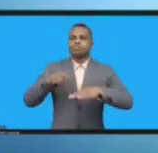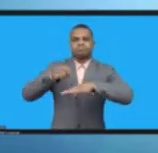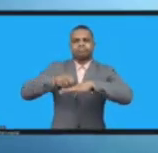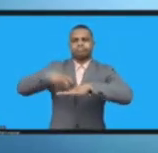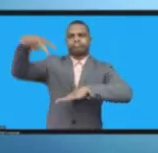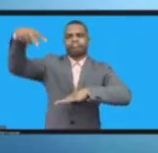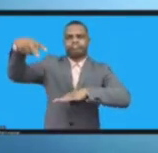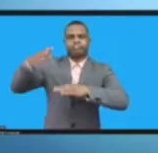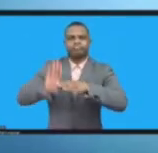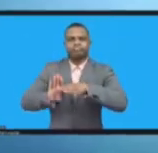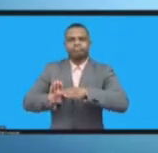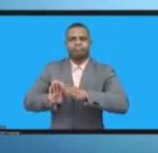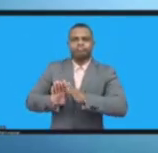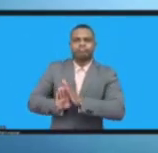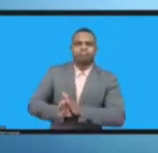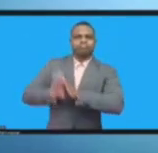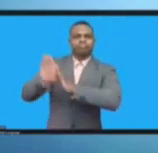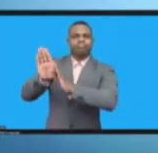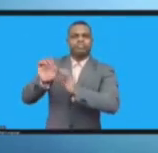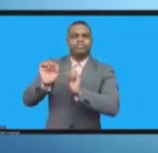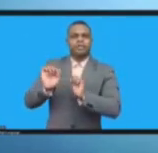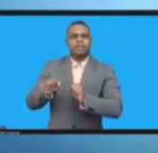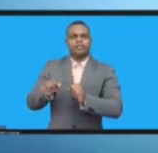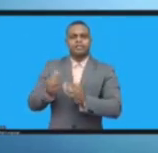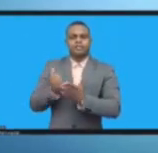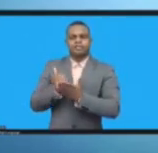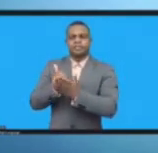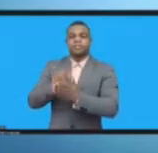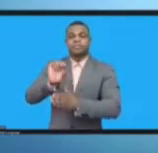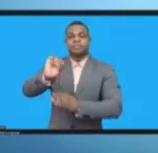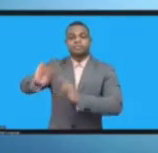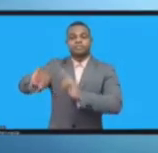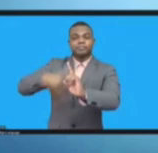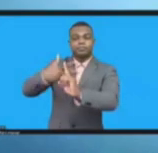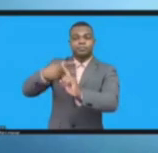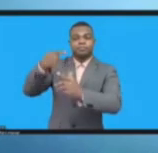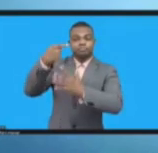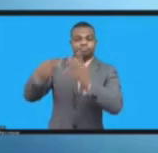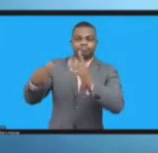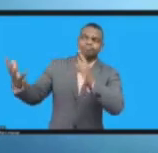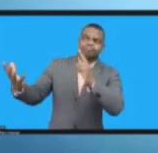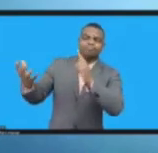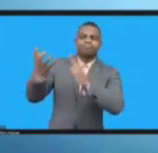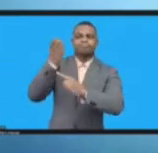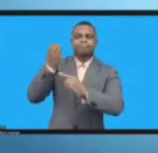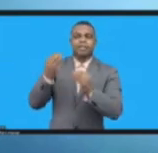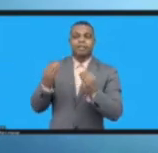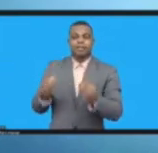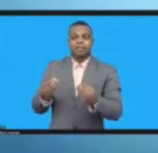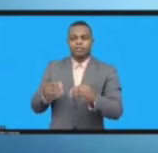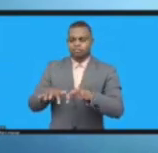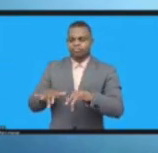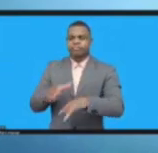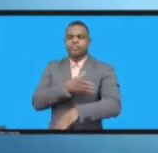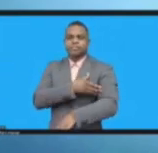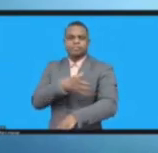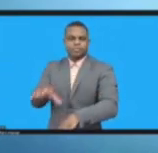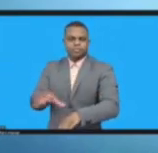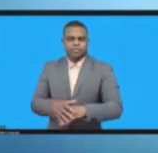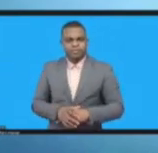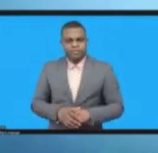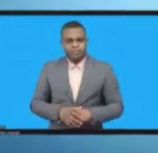устойчивого развития. Цифровые технологии и интернет являются двигателями